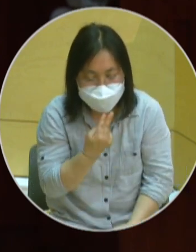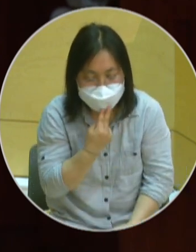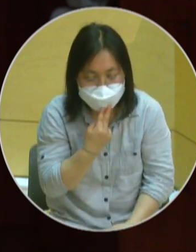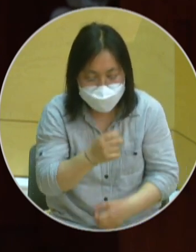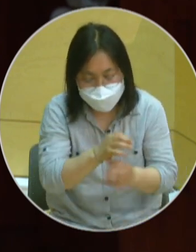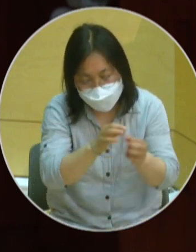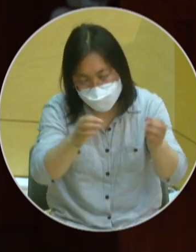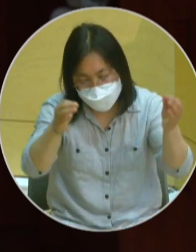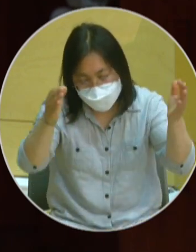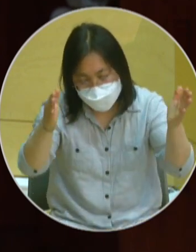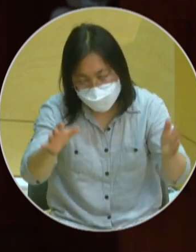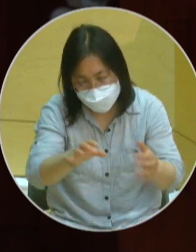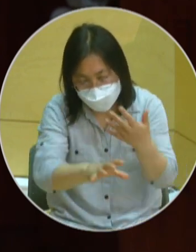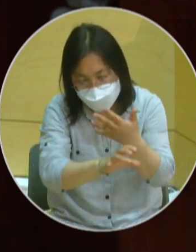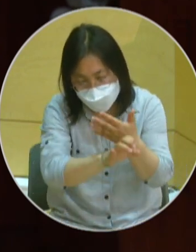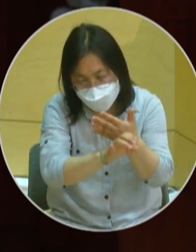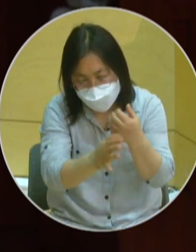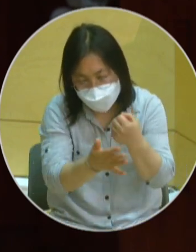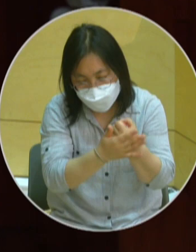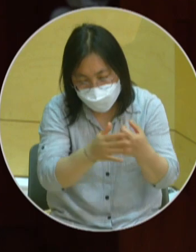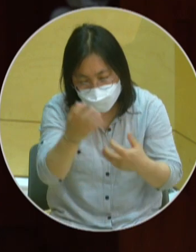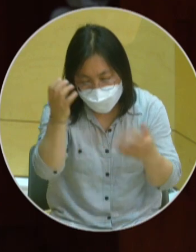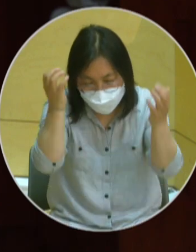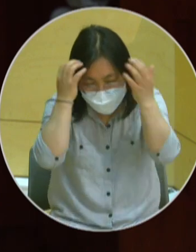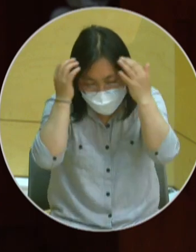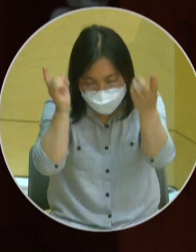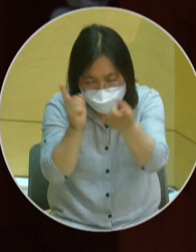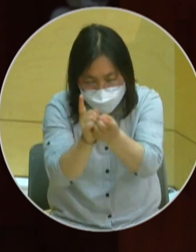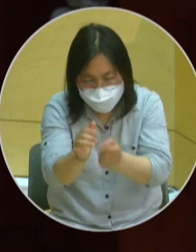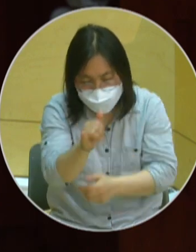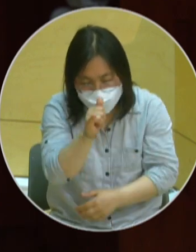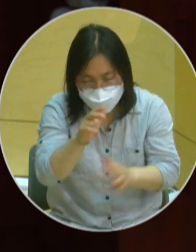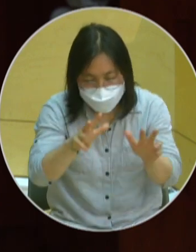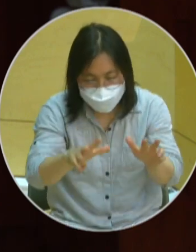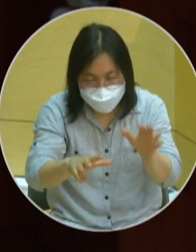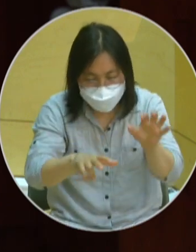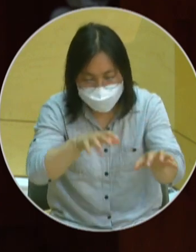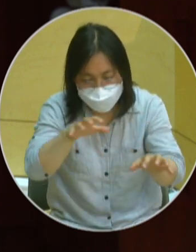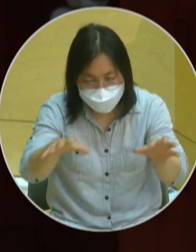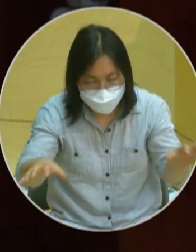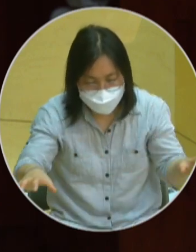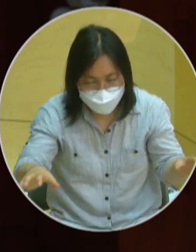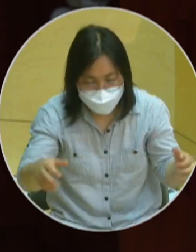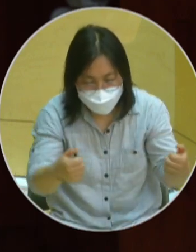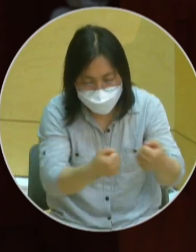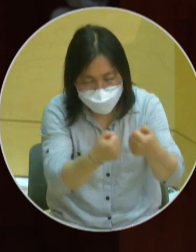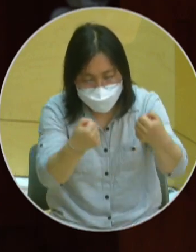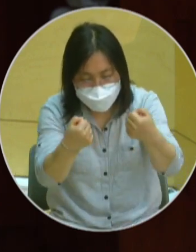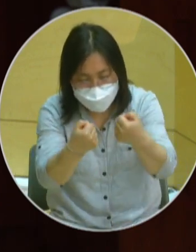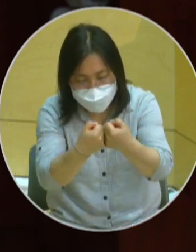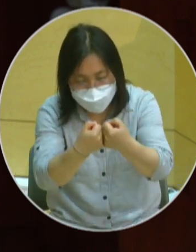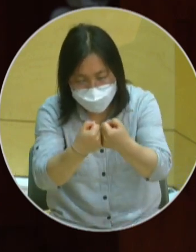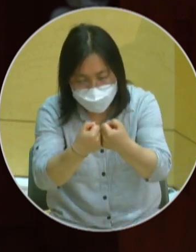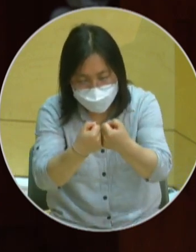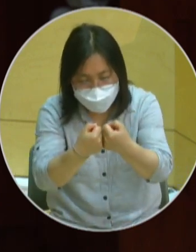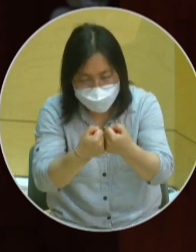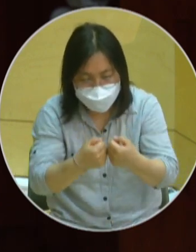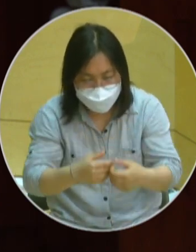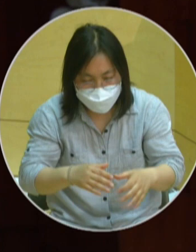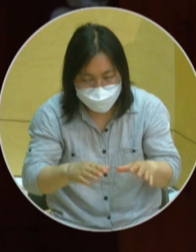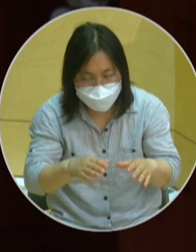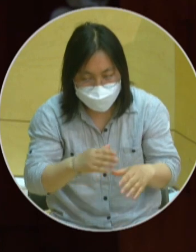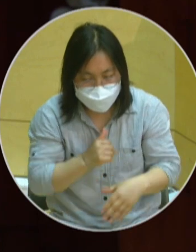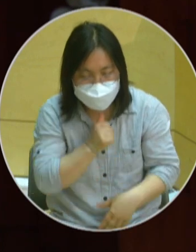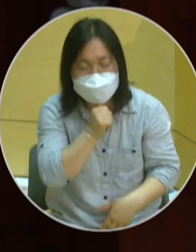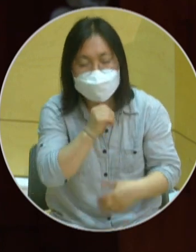오랜 기간 코로나로 고통받고 있으며 지금도 지구촌 곳곳에서는 분쟁과 재해, 가난과